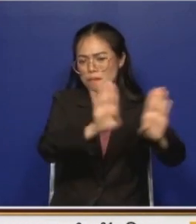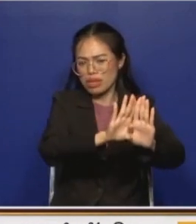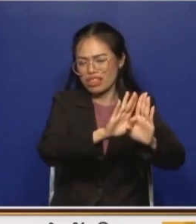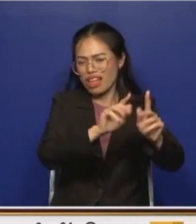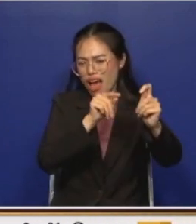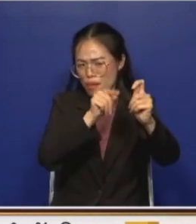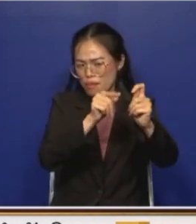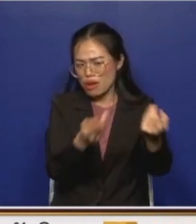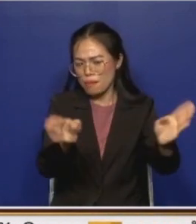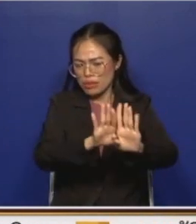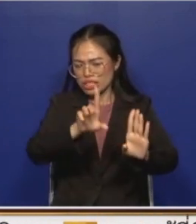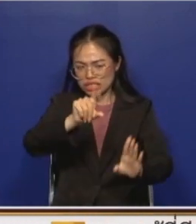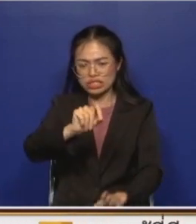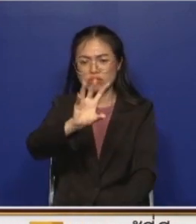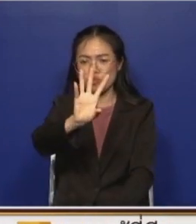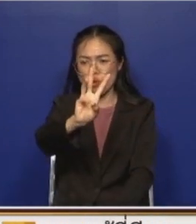ะ